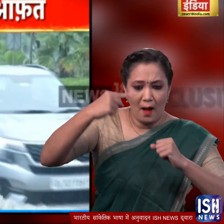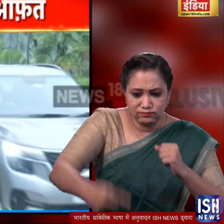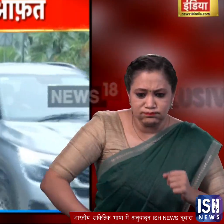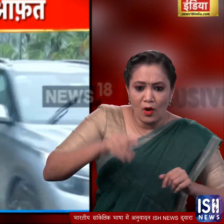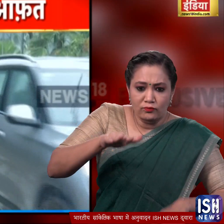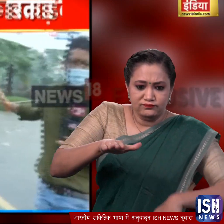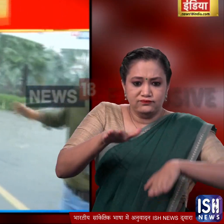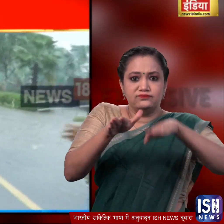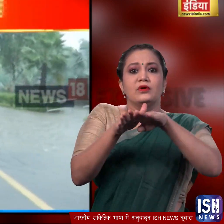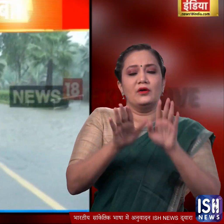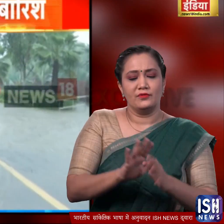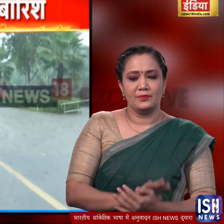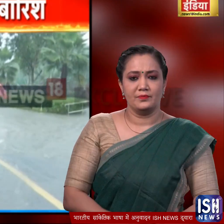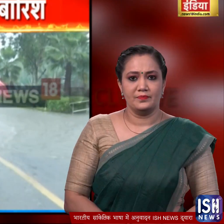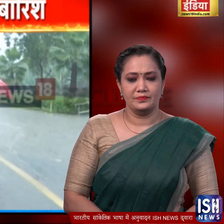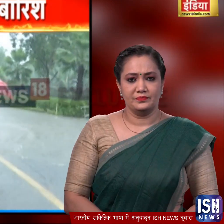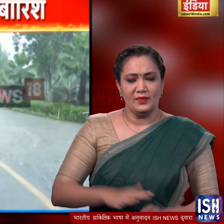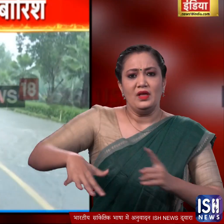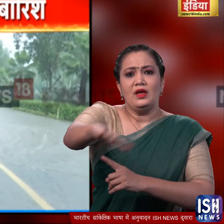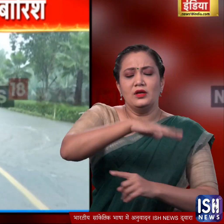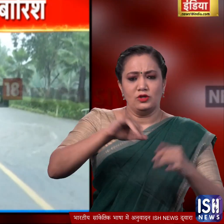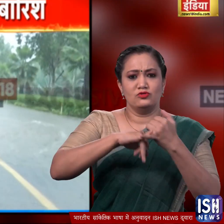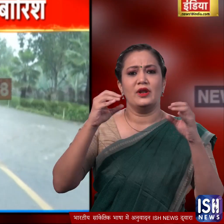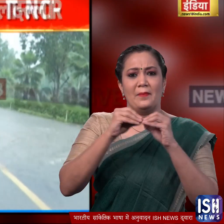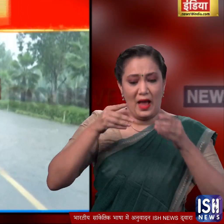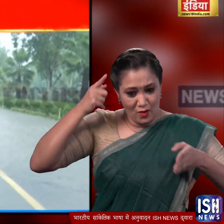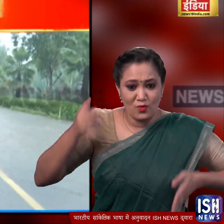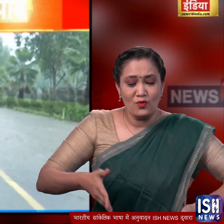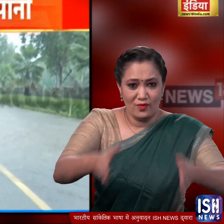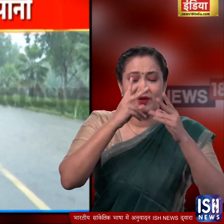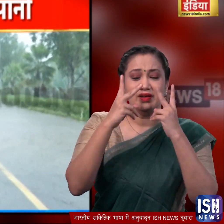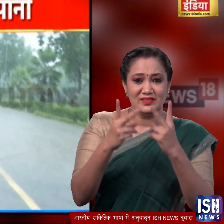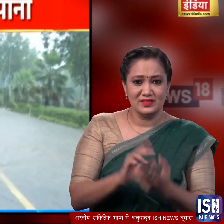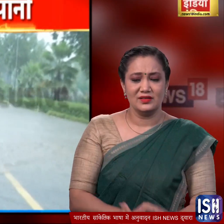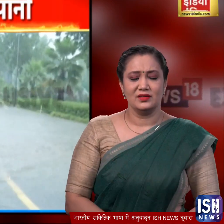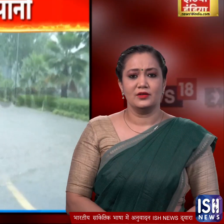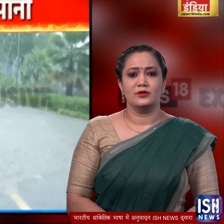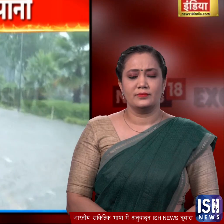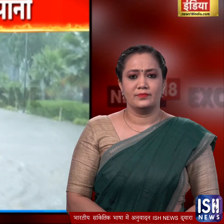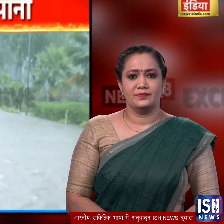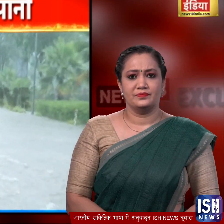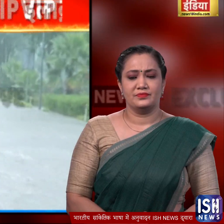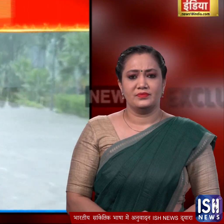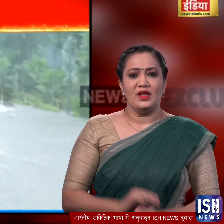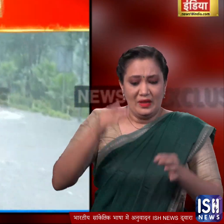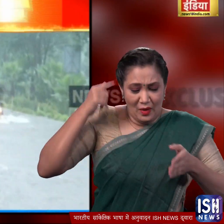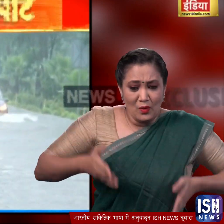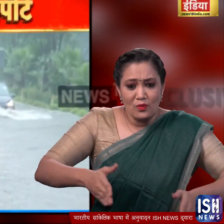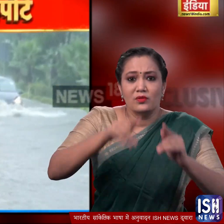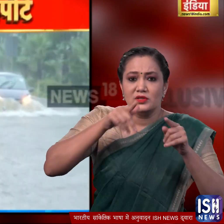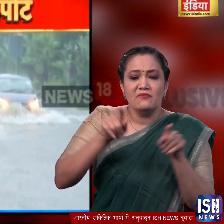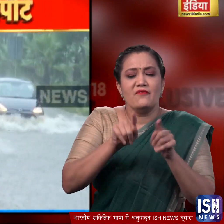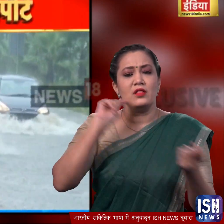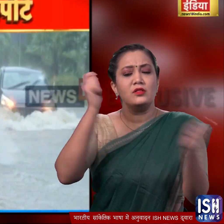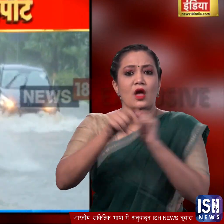पूरी तरह डूबे नजर आए। इस वक्त हम सुनहरी बाग रोड पर हैं और सुनहरी बाग रोड पर आप देख सकते हैं 20 सड़क पर तालाब